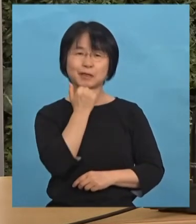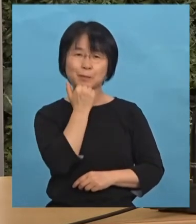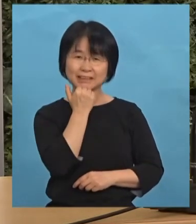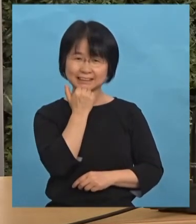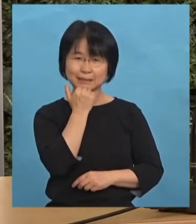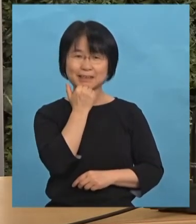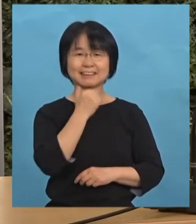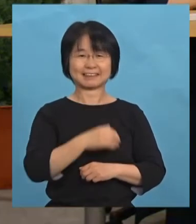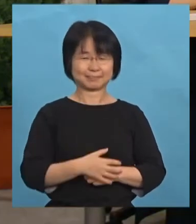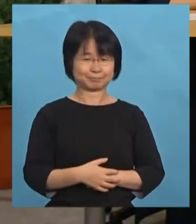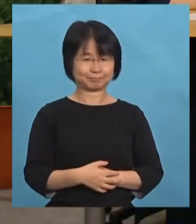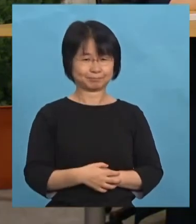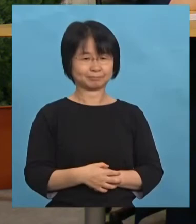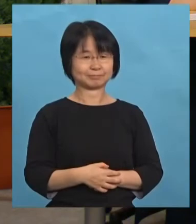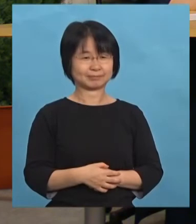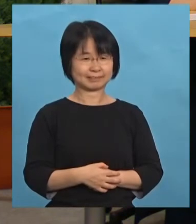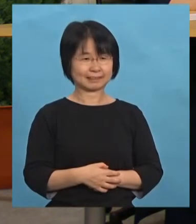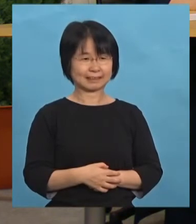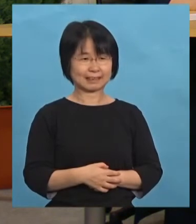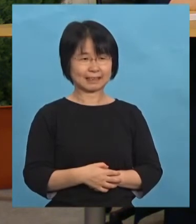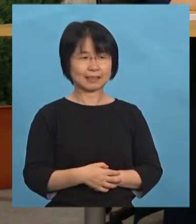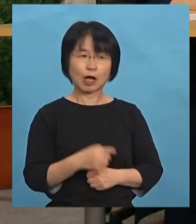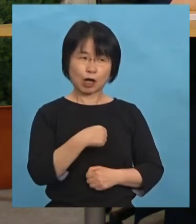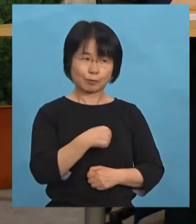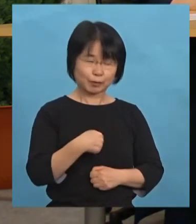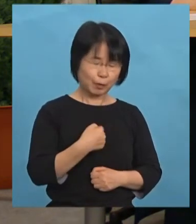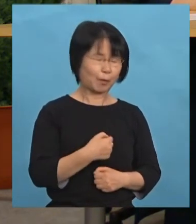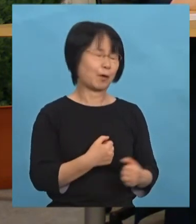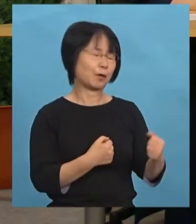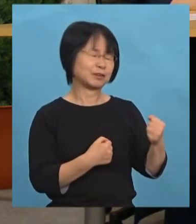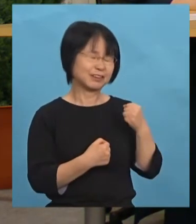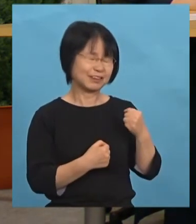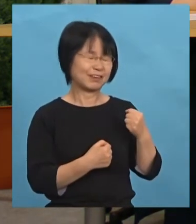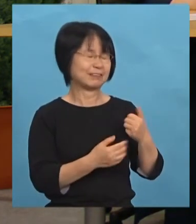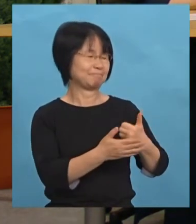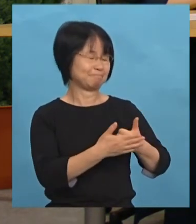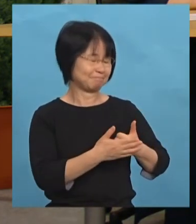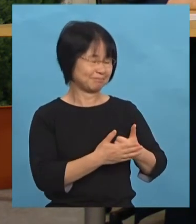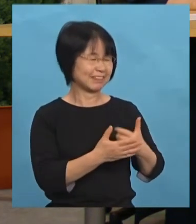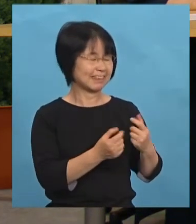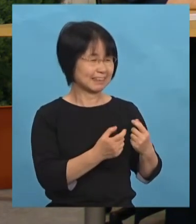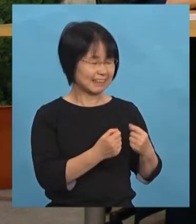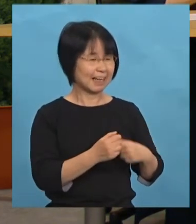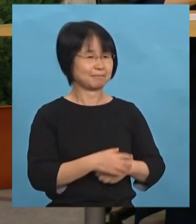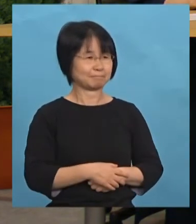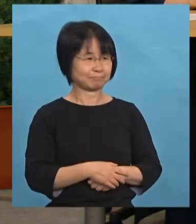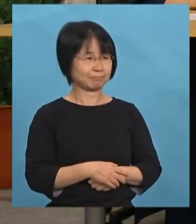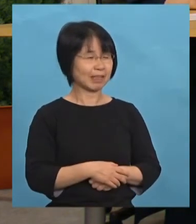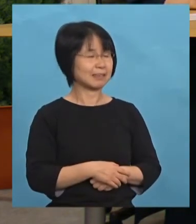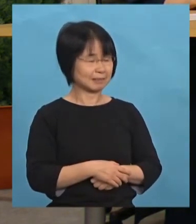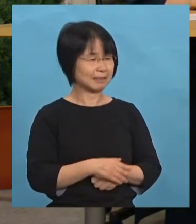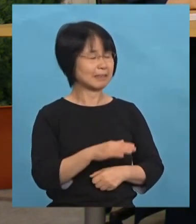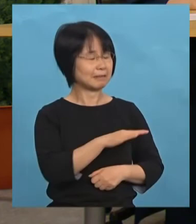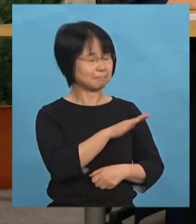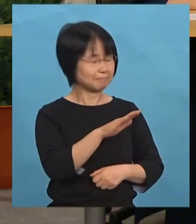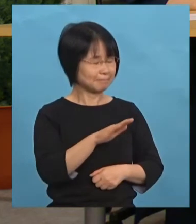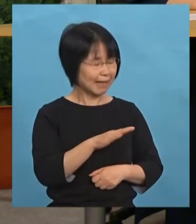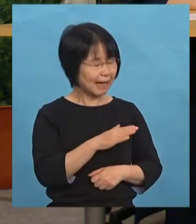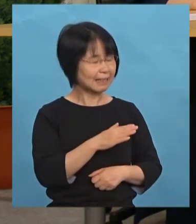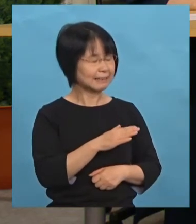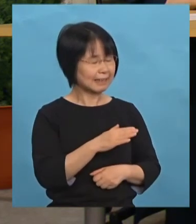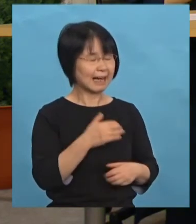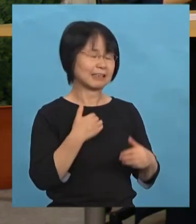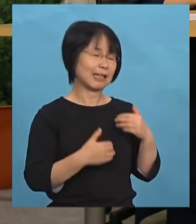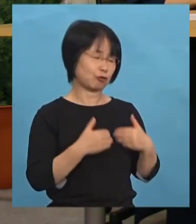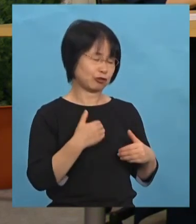。 ものすごく頼もしい支えになりますよね。こう全ては保護者の皆さんが楽しく子育